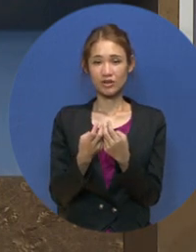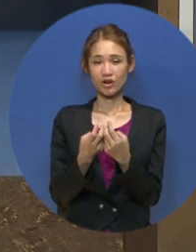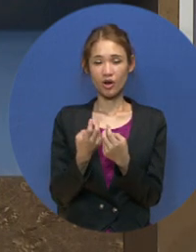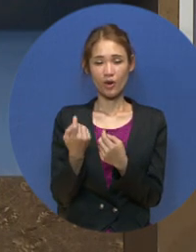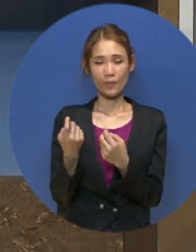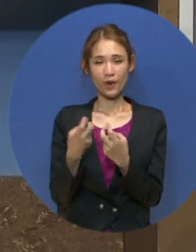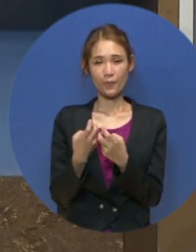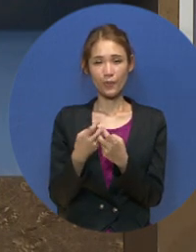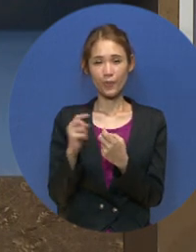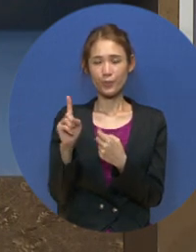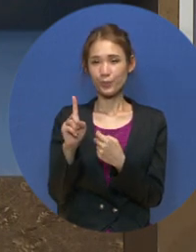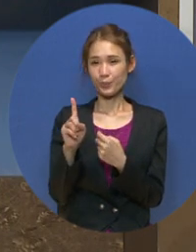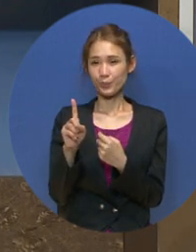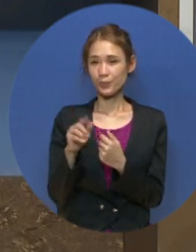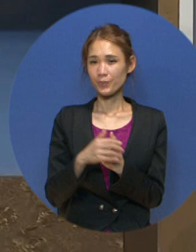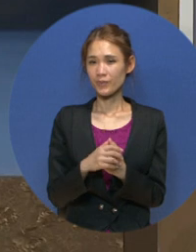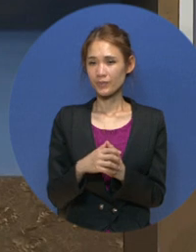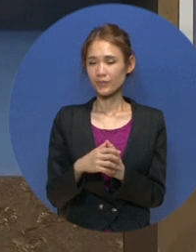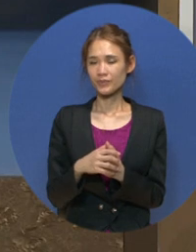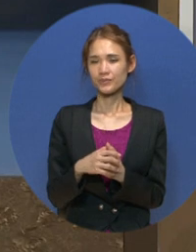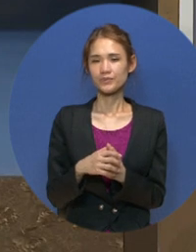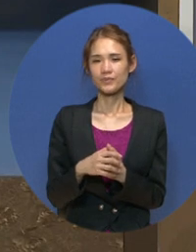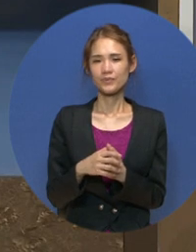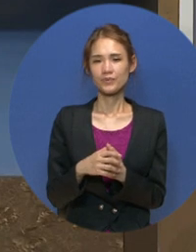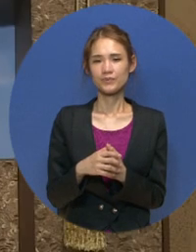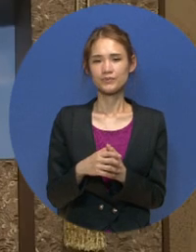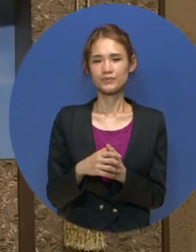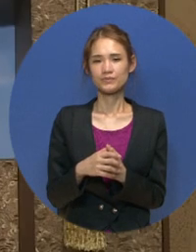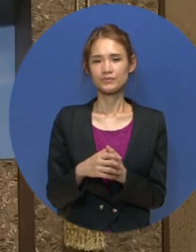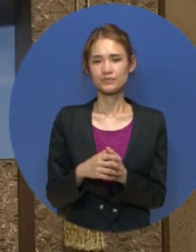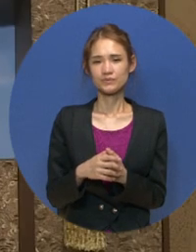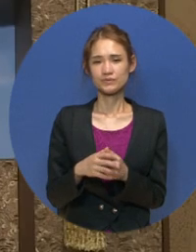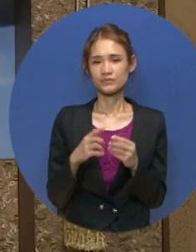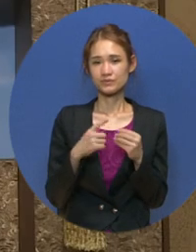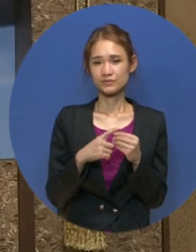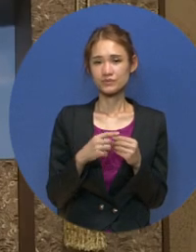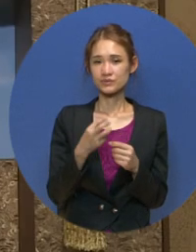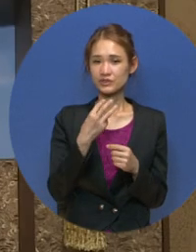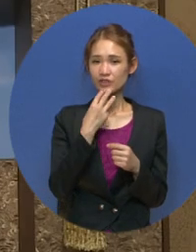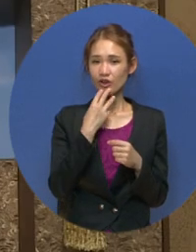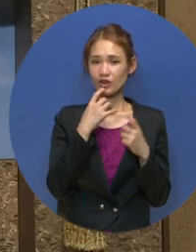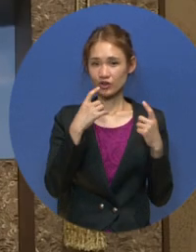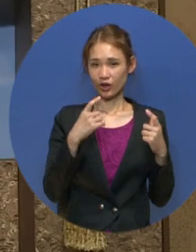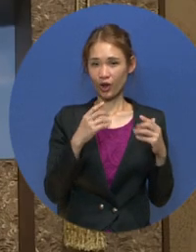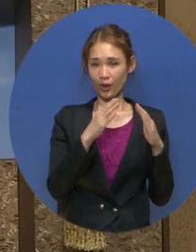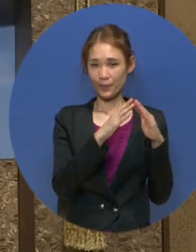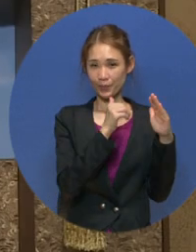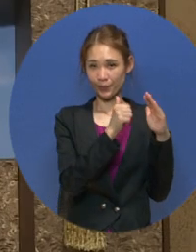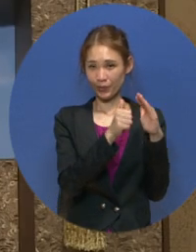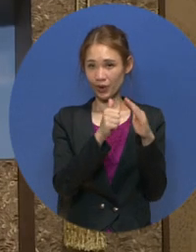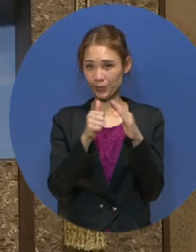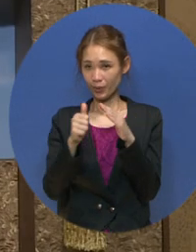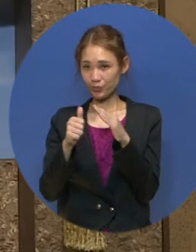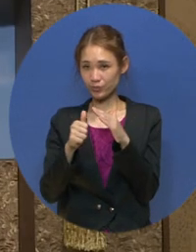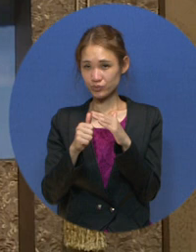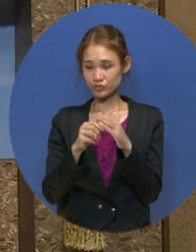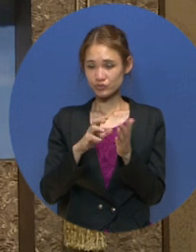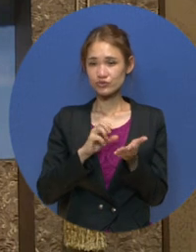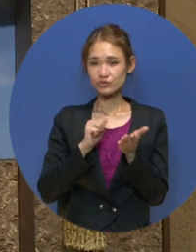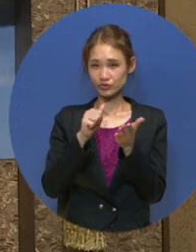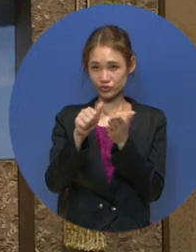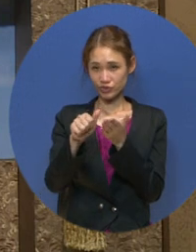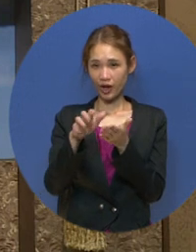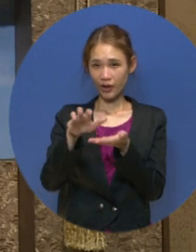그 기증을 하는 방법은 네. 어떻게 할 수 있나요? 우선은 저희는 서울 경기권은 방문 수거를 다 하고